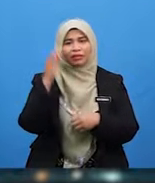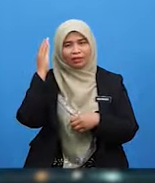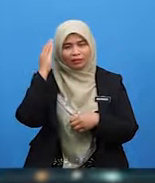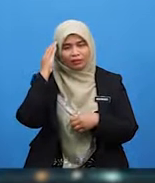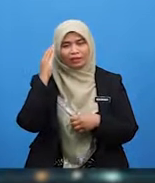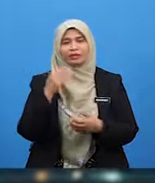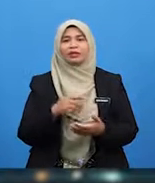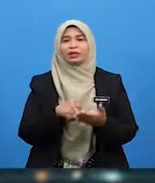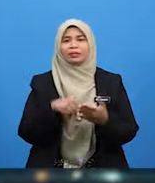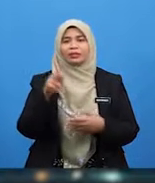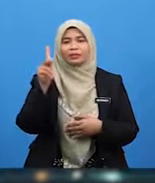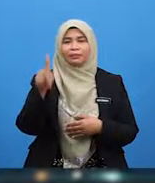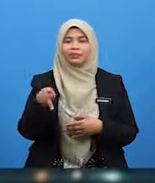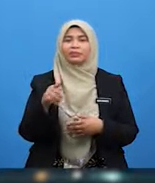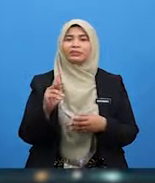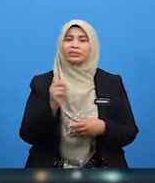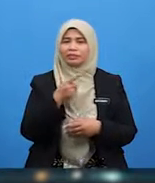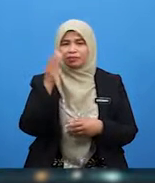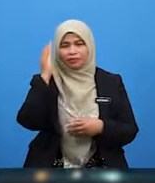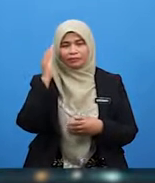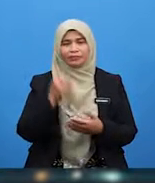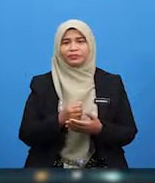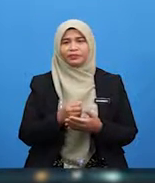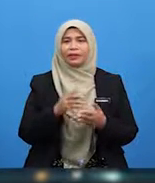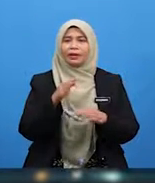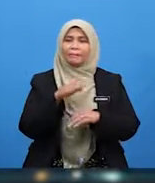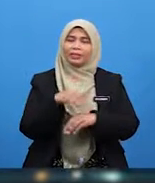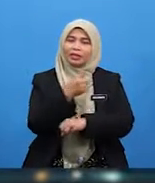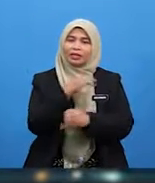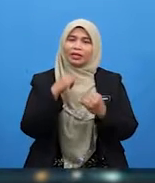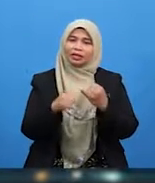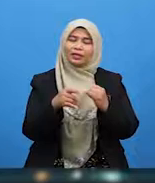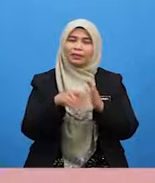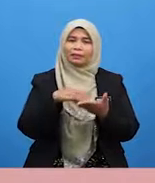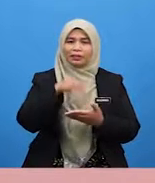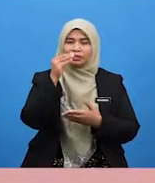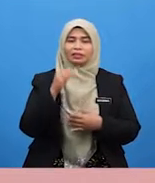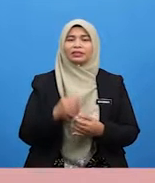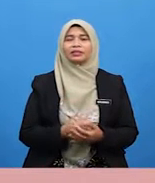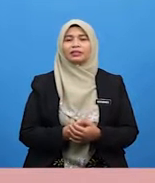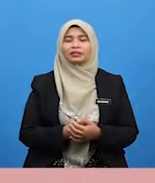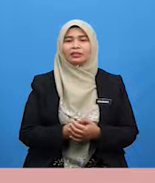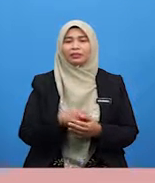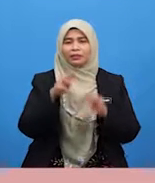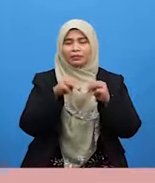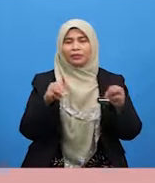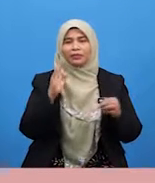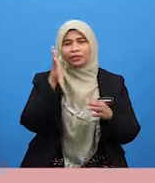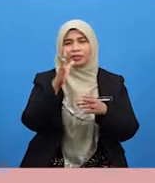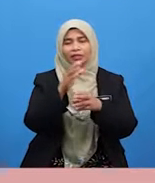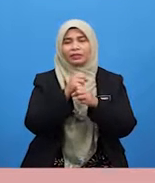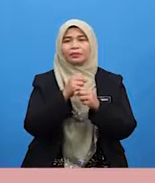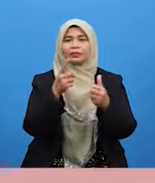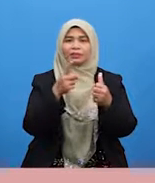yang perlu dikuasai dalam tajuk ini. Pada akhir pembelajaran, insya-Allah murid-murid akan dapat